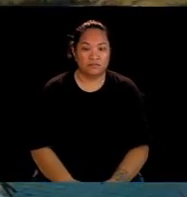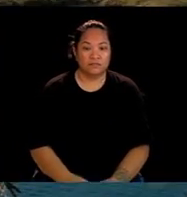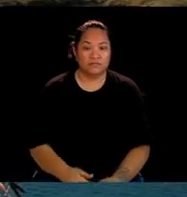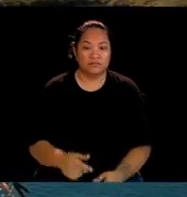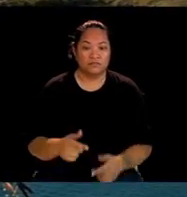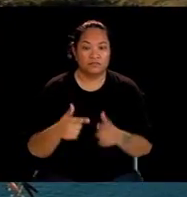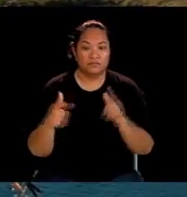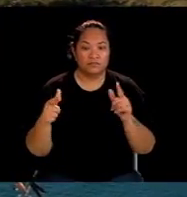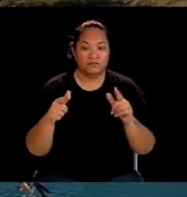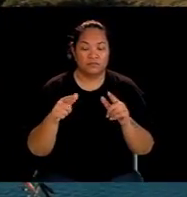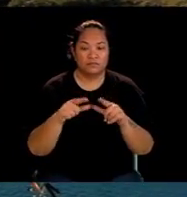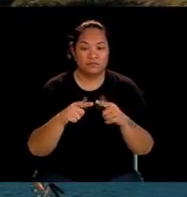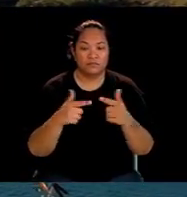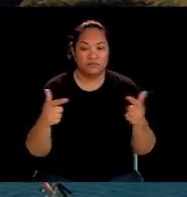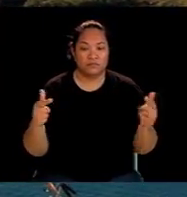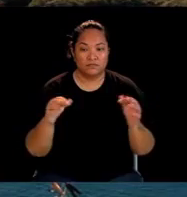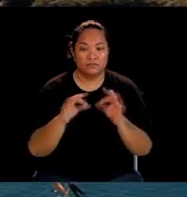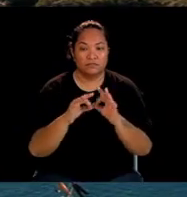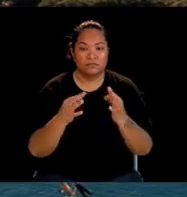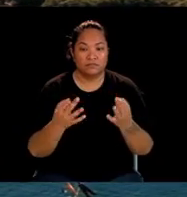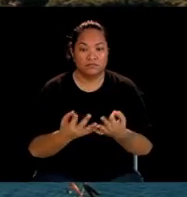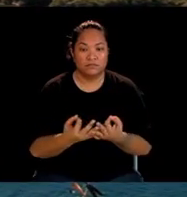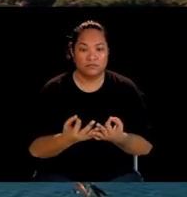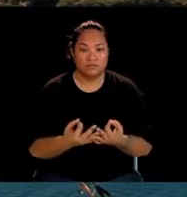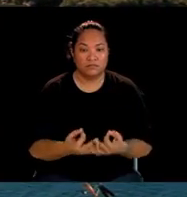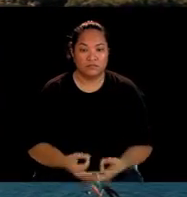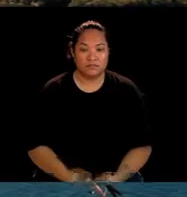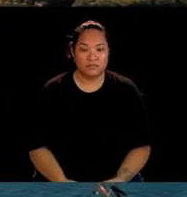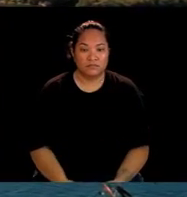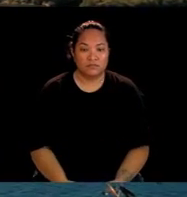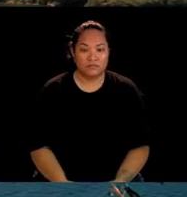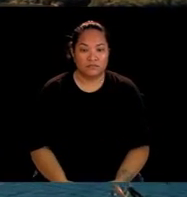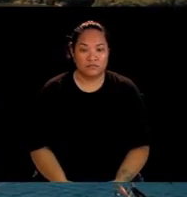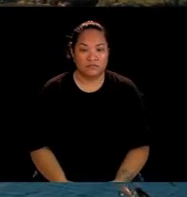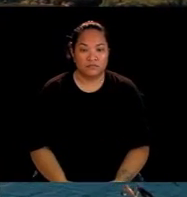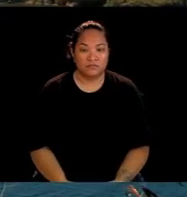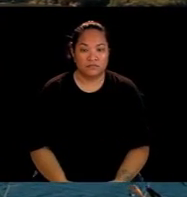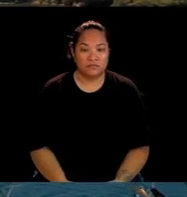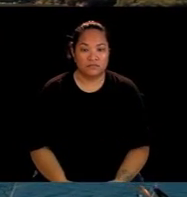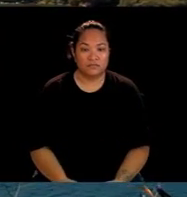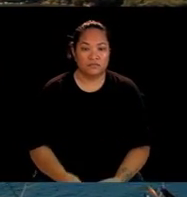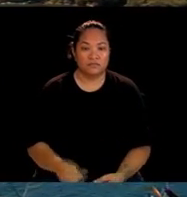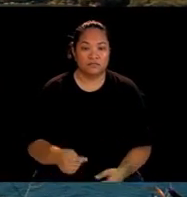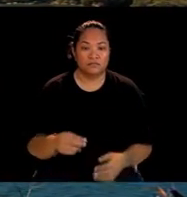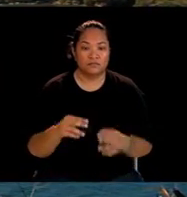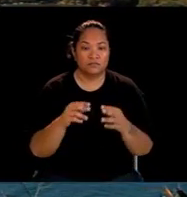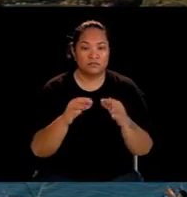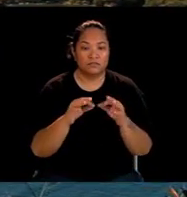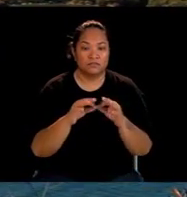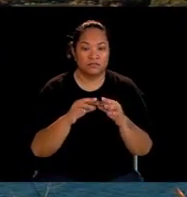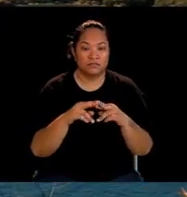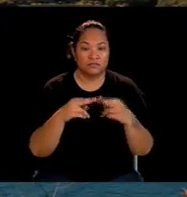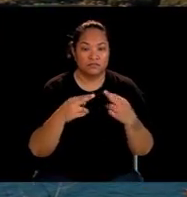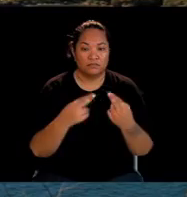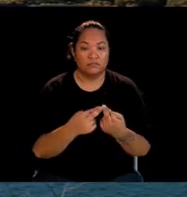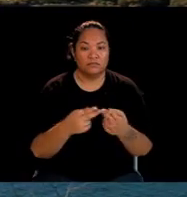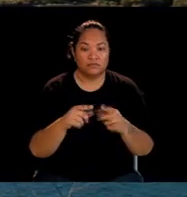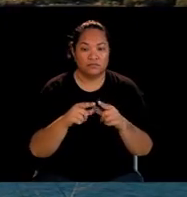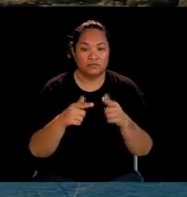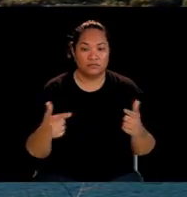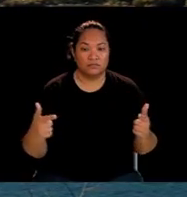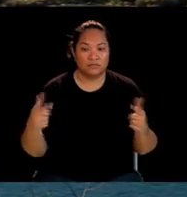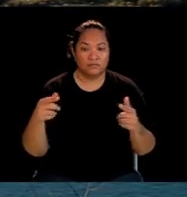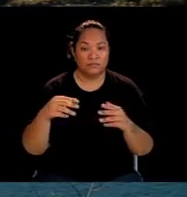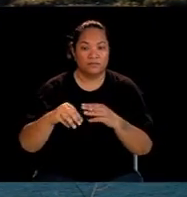Dongkulo ini na atagwas-gwas Fino tawtaw siha giitano. Ietsong niya manyawno gi ini siha